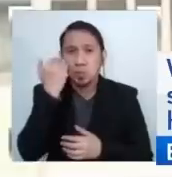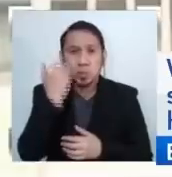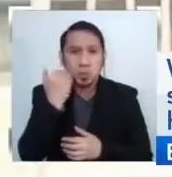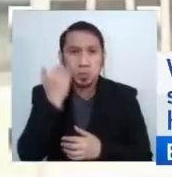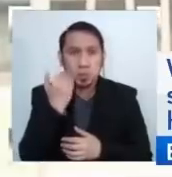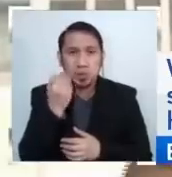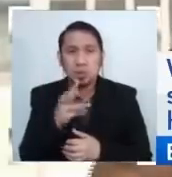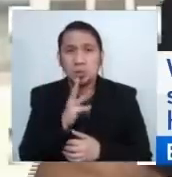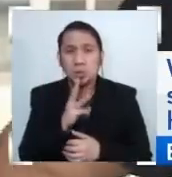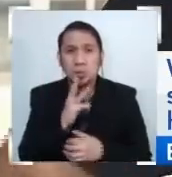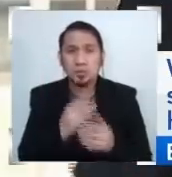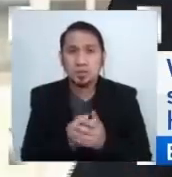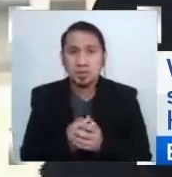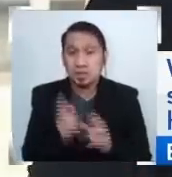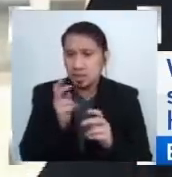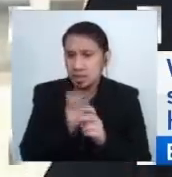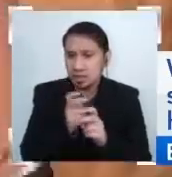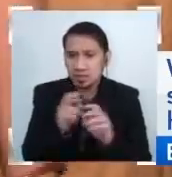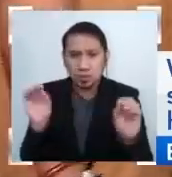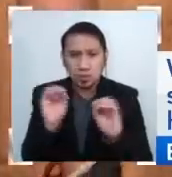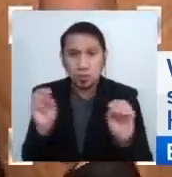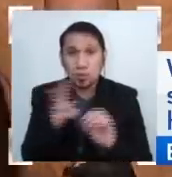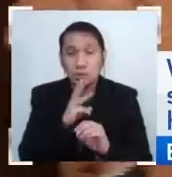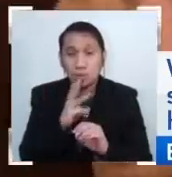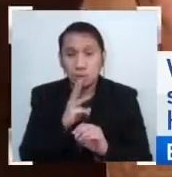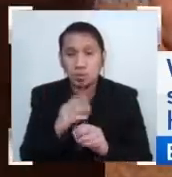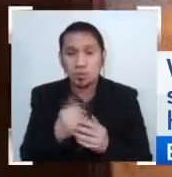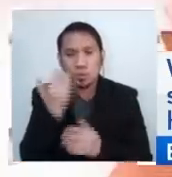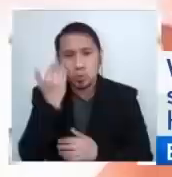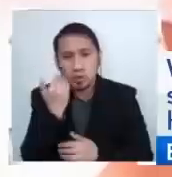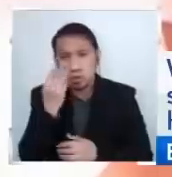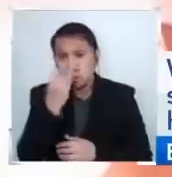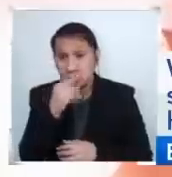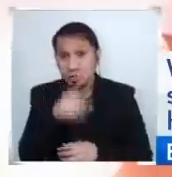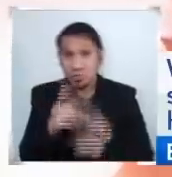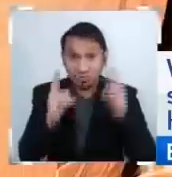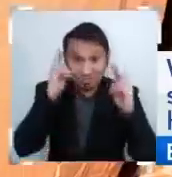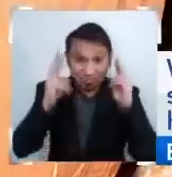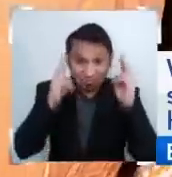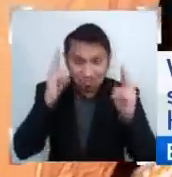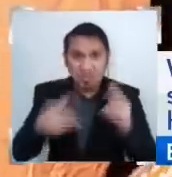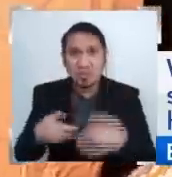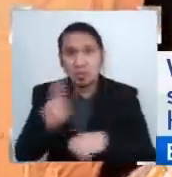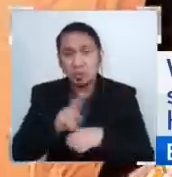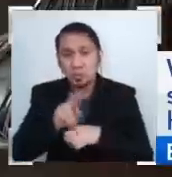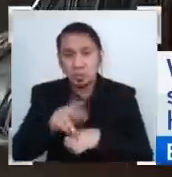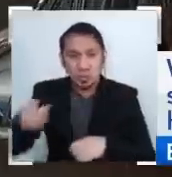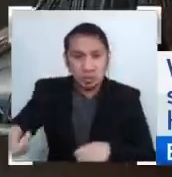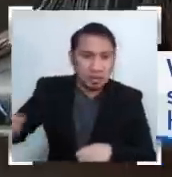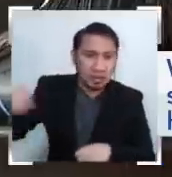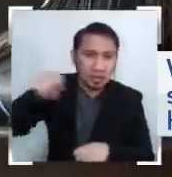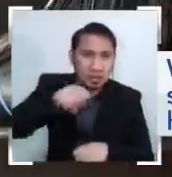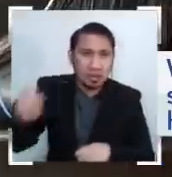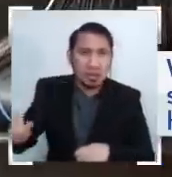tubig. Mahirap, no? Dahil magpupuyat ka. Ang salon owner na si Mel, tabo-tabo muna ang gamit sa kanyang mga suki. Wala